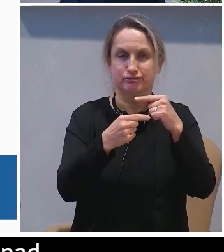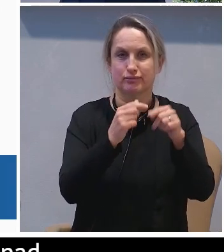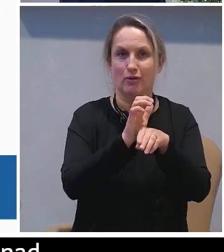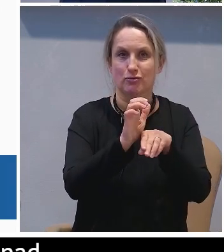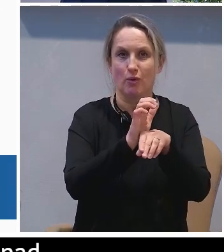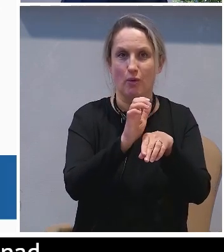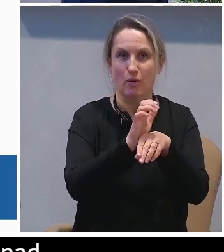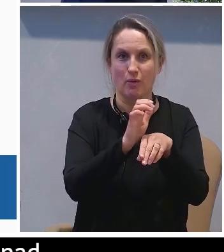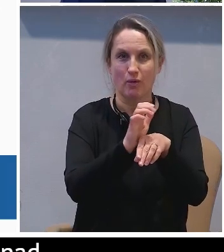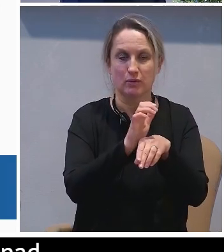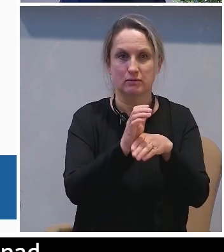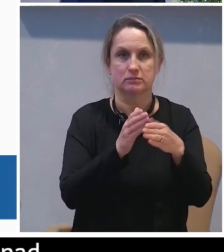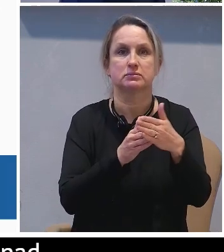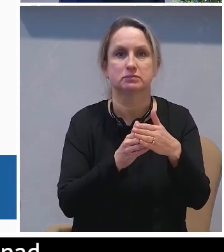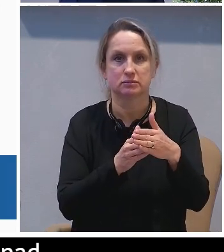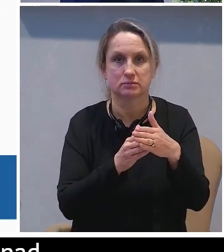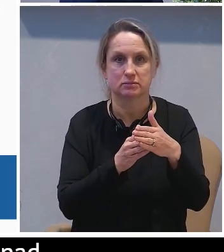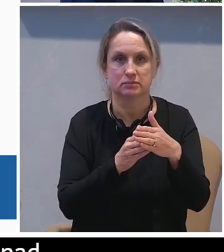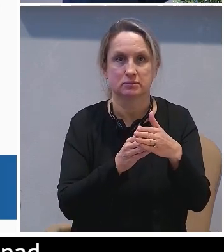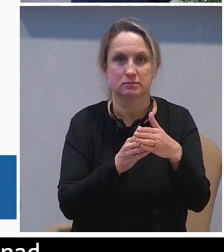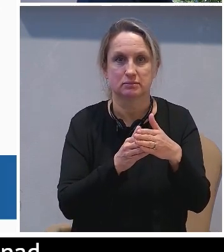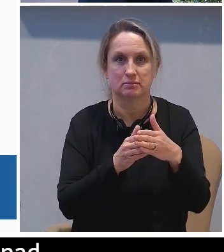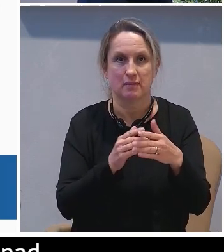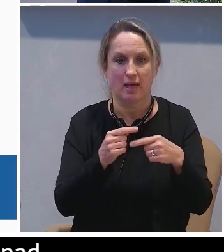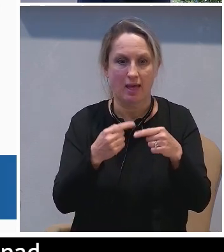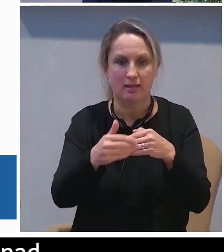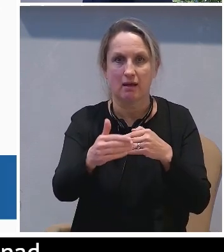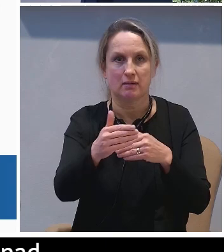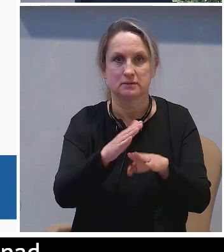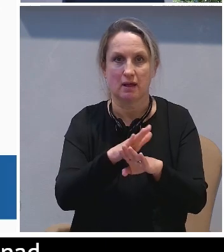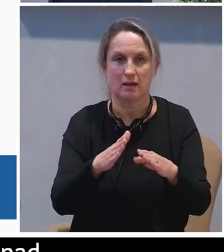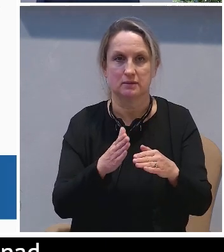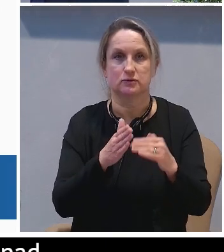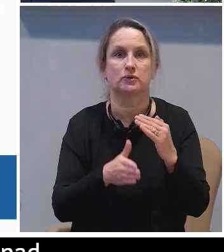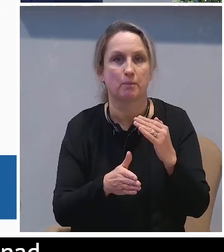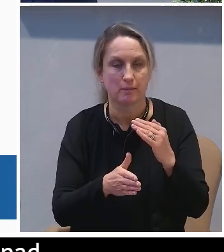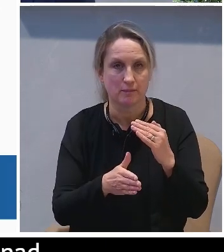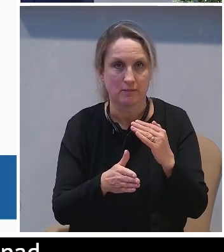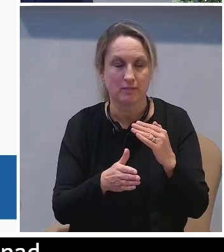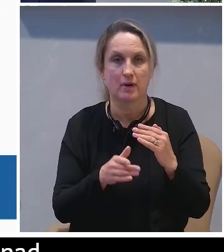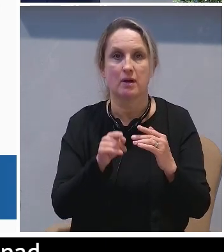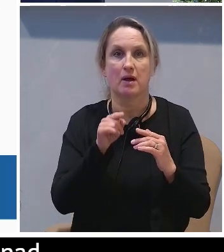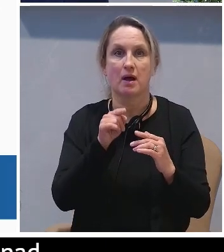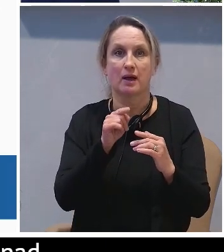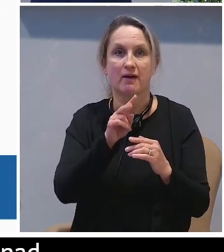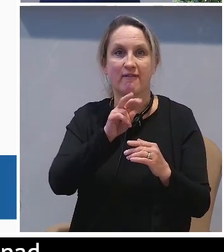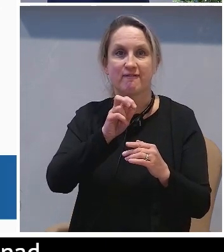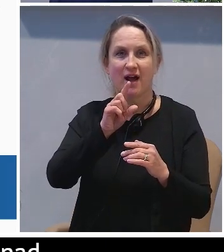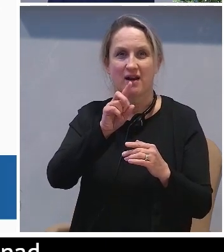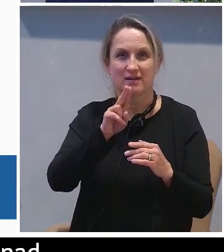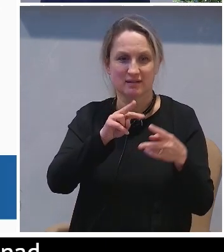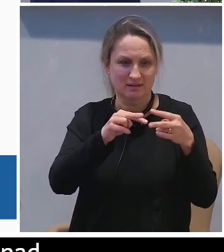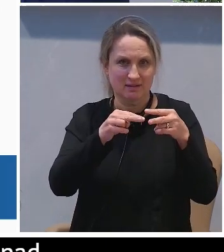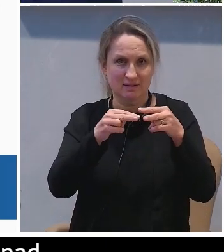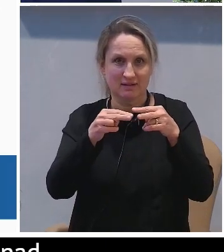see peatatakse, see enam when edasi the ei gene lähe. is being Et produced, piltlikult there is öeldes a sudden toimub stop peatus in the wrong ja enam place seda valku edasi ei toodeta,